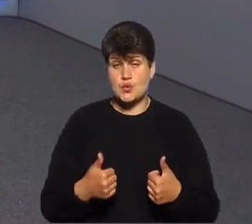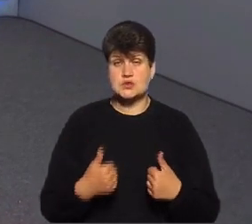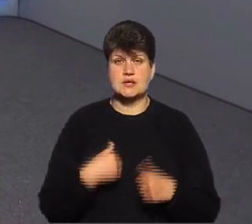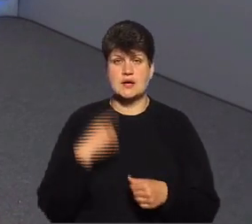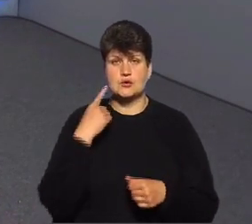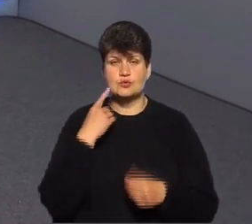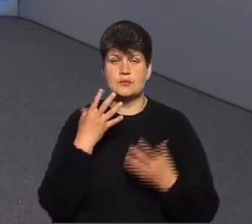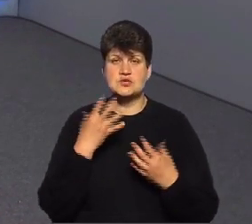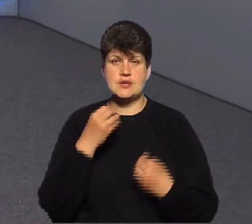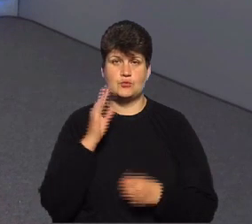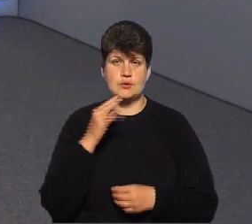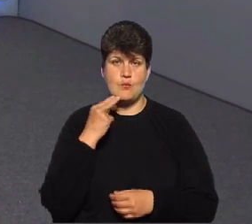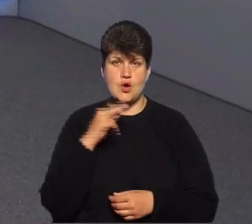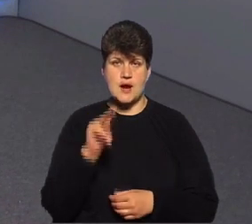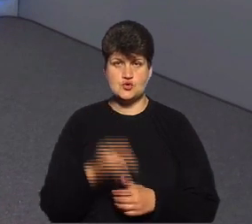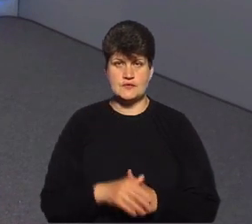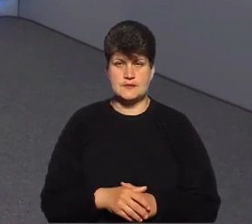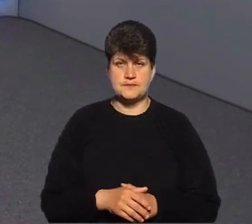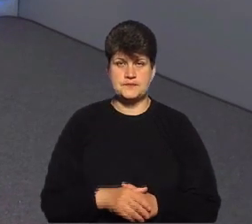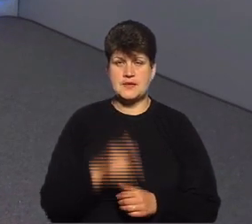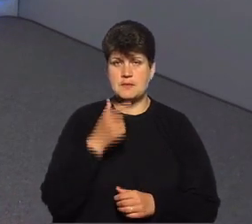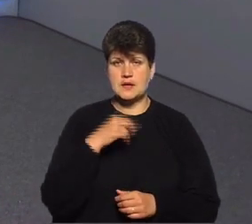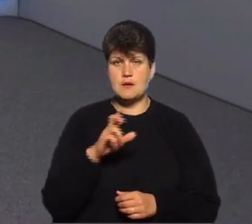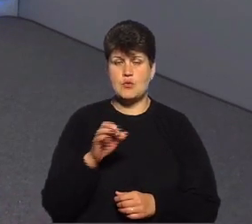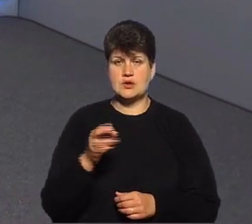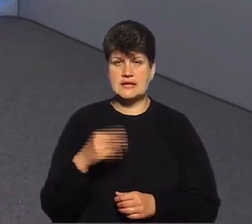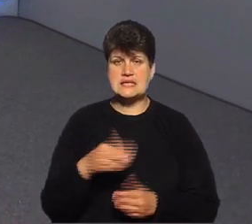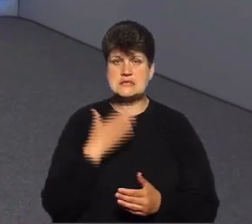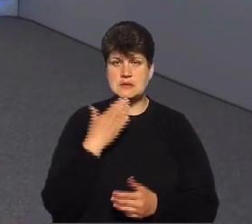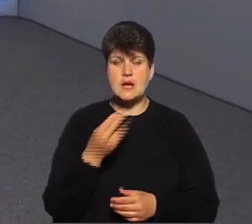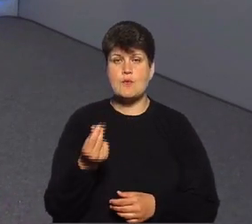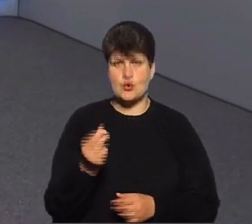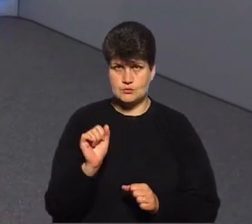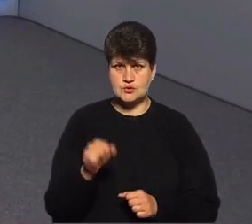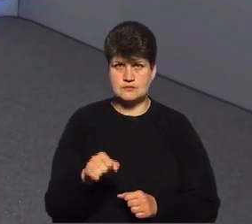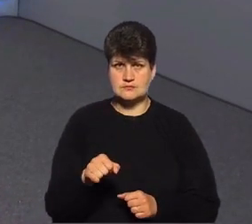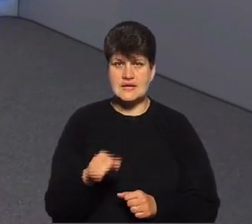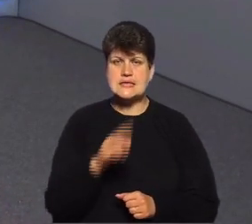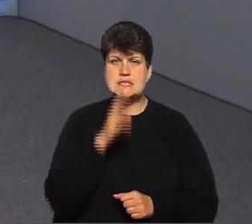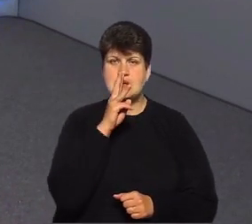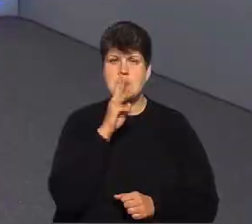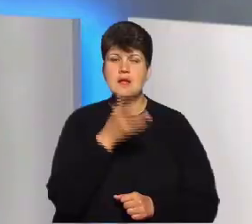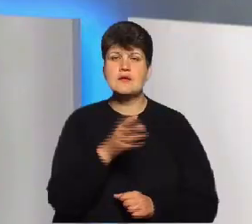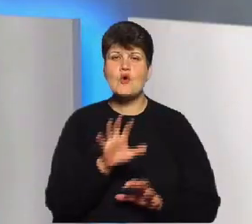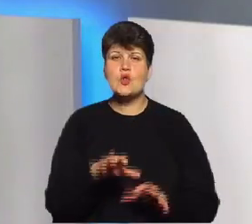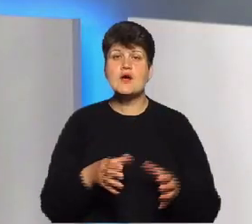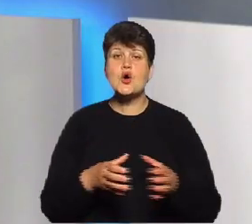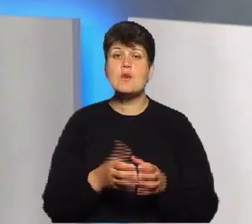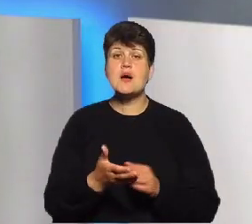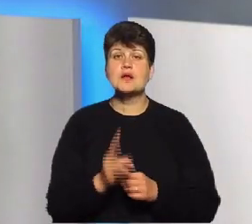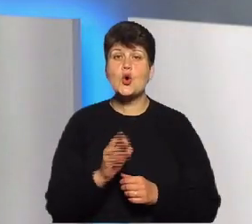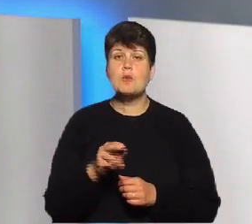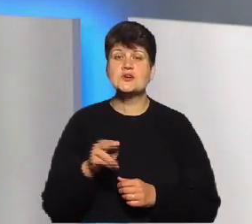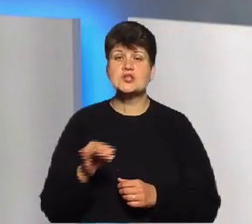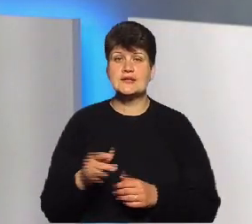покращувати. Пане Богдане, я вас запитаю про гроші, якщо можна. Так. Яка зарплата в голови громади Копичанецької? На руки